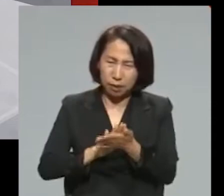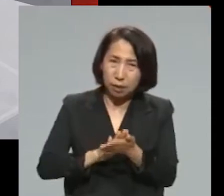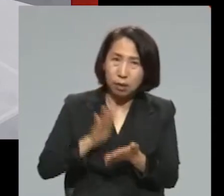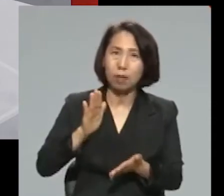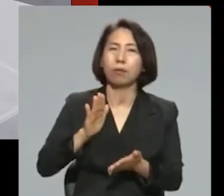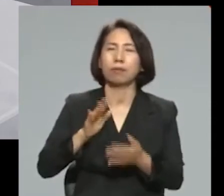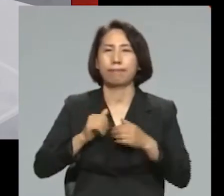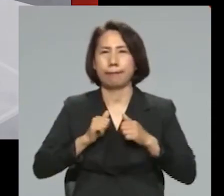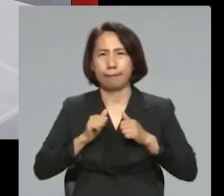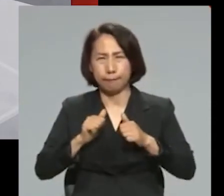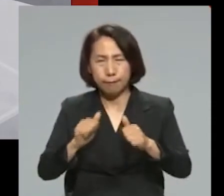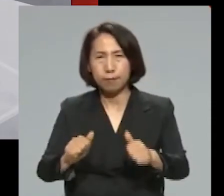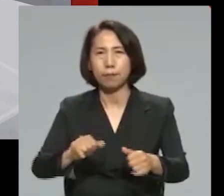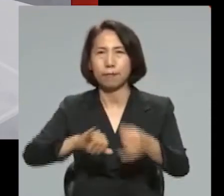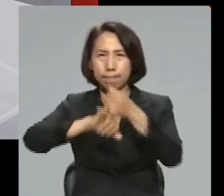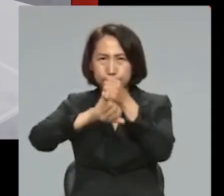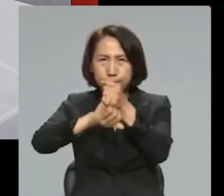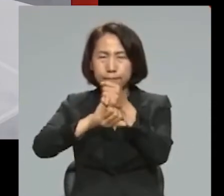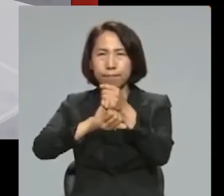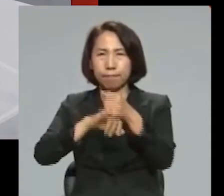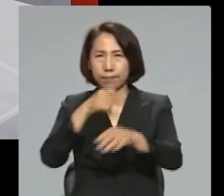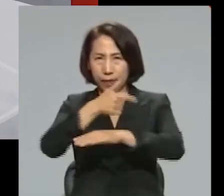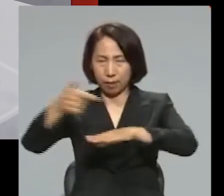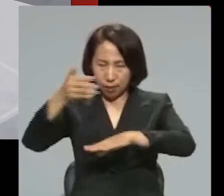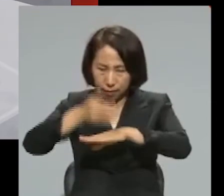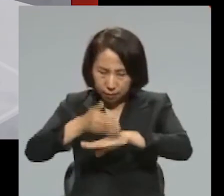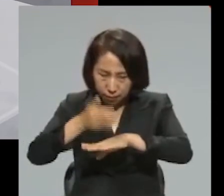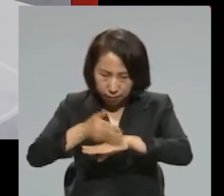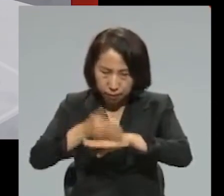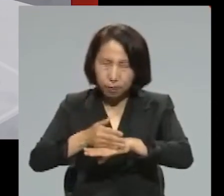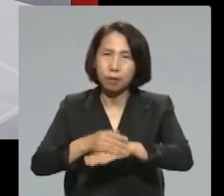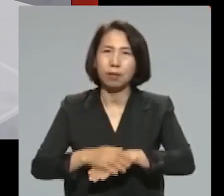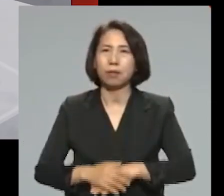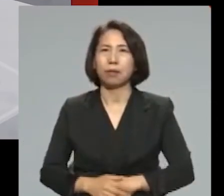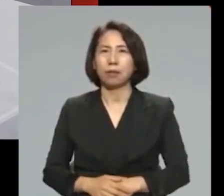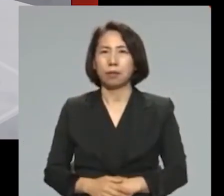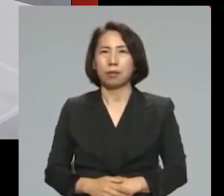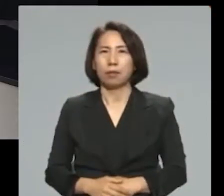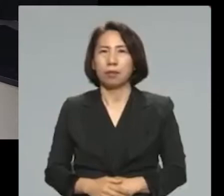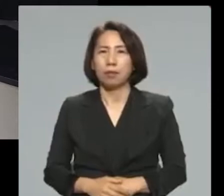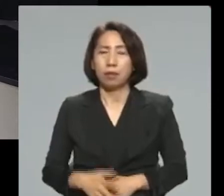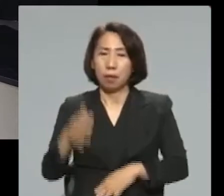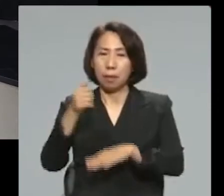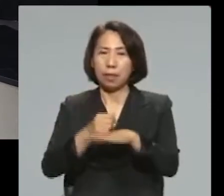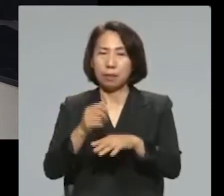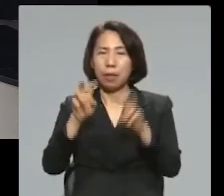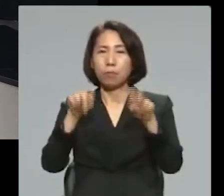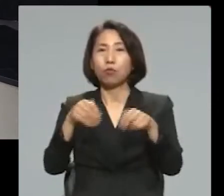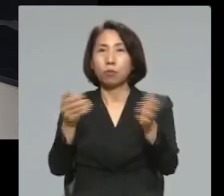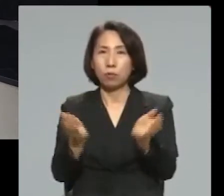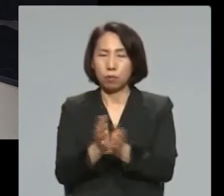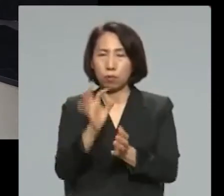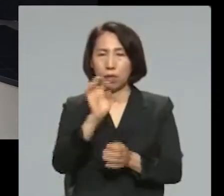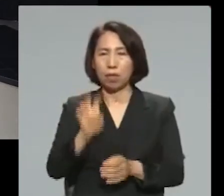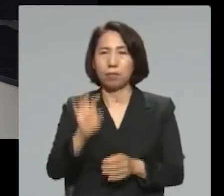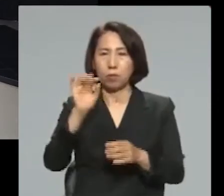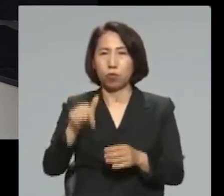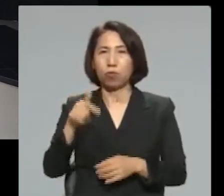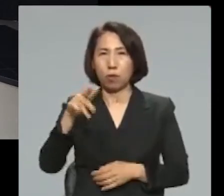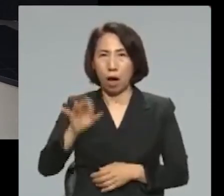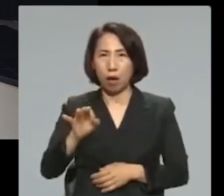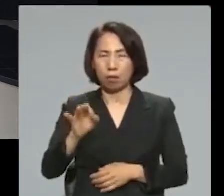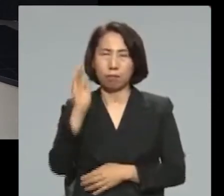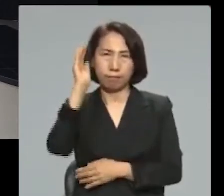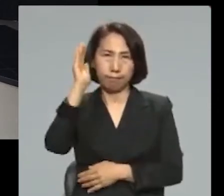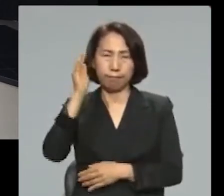열심히 하겠습니다. 대단히 감사합니다. 네, 끝으로 무소속 이묵강 후보의 마무리 발언을